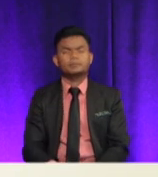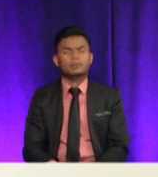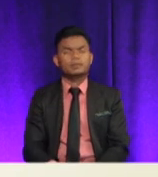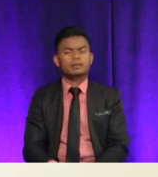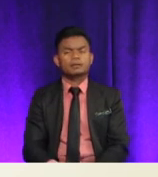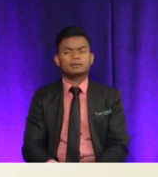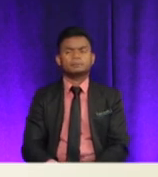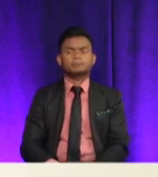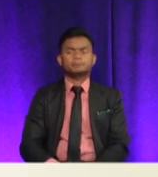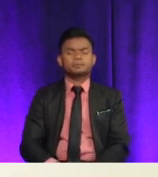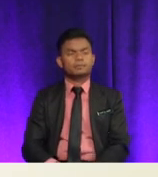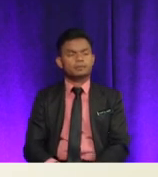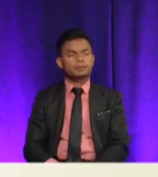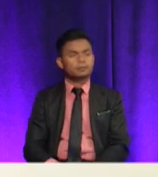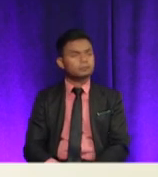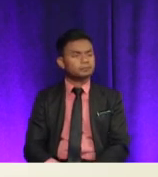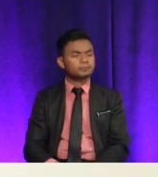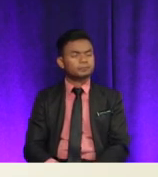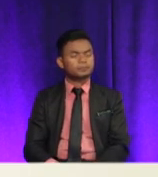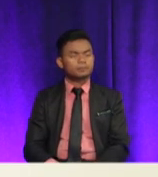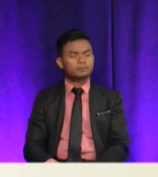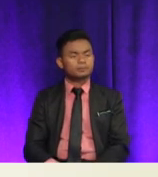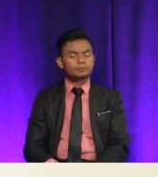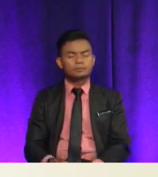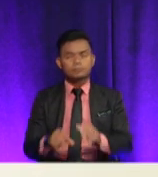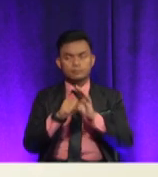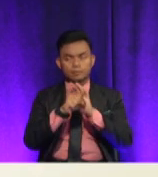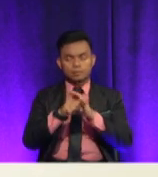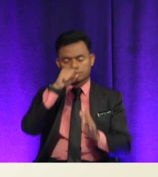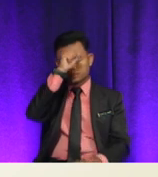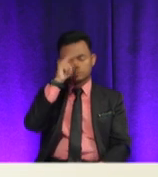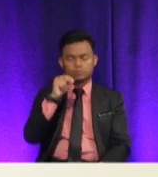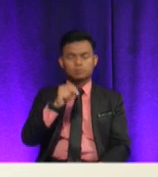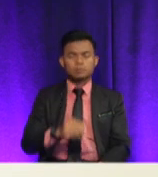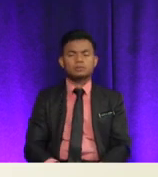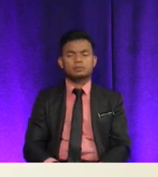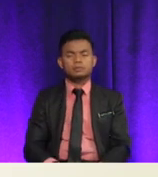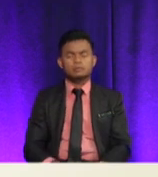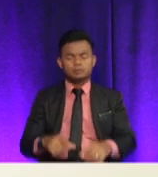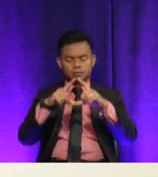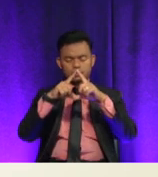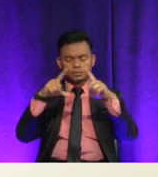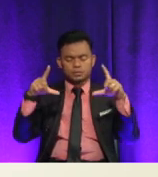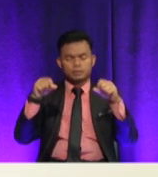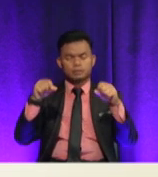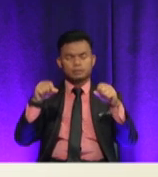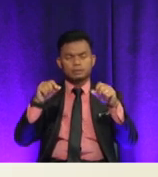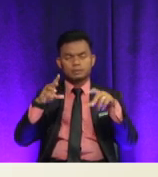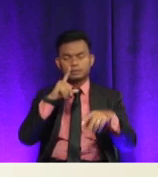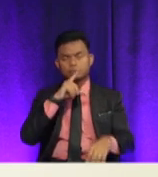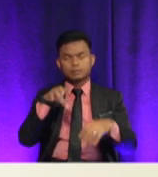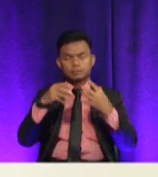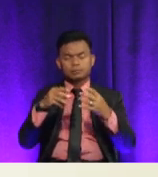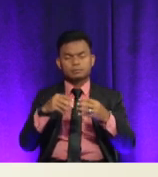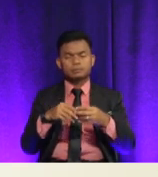akan diberikan syair inilah Oke contoh soal dan diberikan syair pada rangka yang ketiga rasaku ini sangatlah dahaga barang